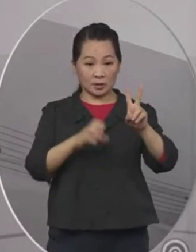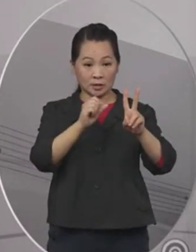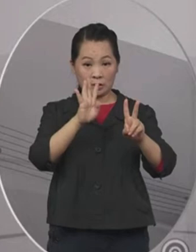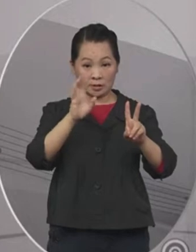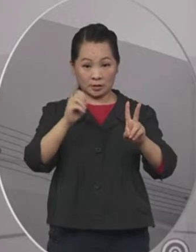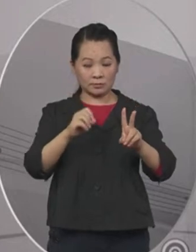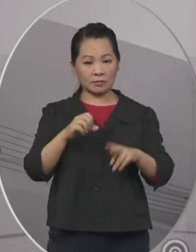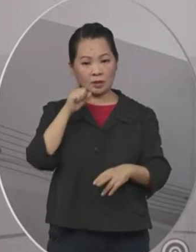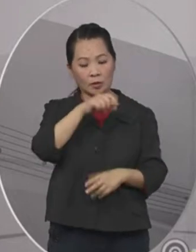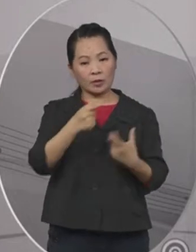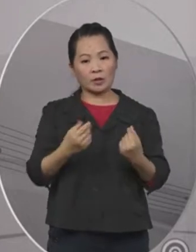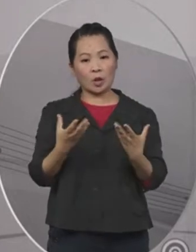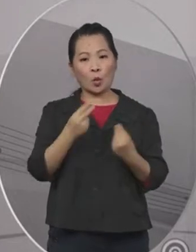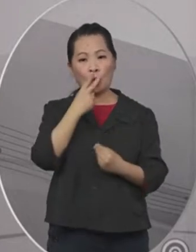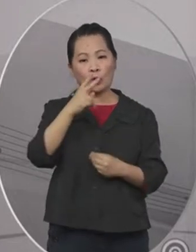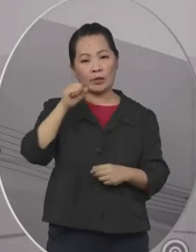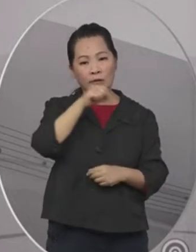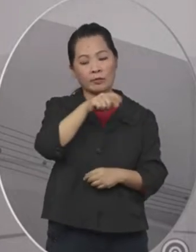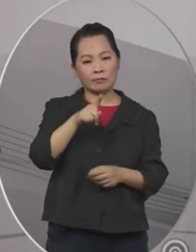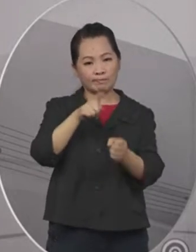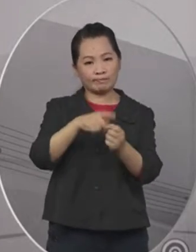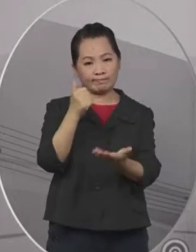2040年能达成无烟台湾的目标。